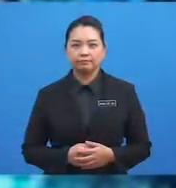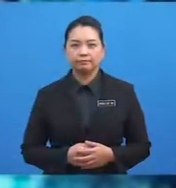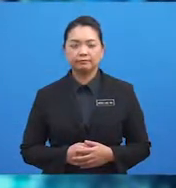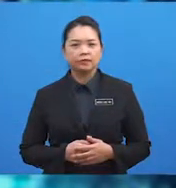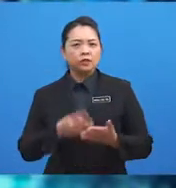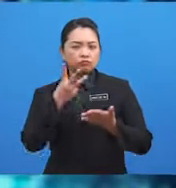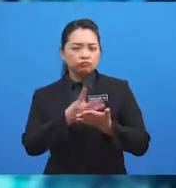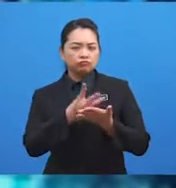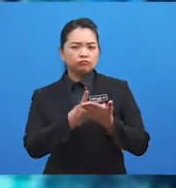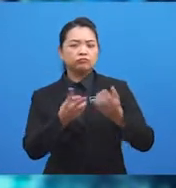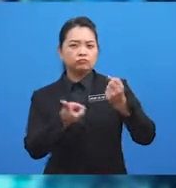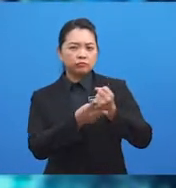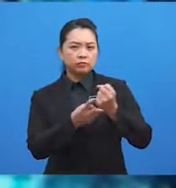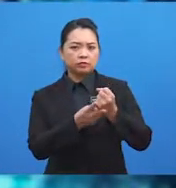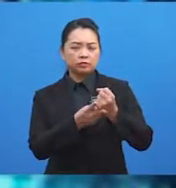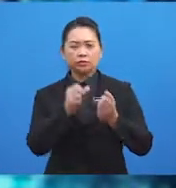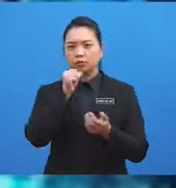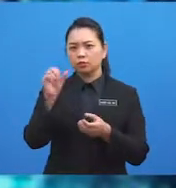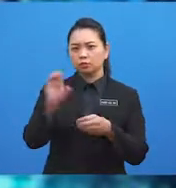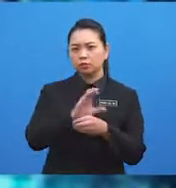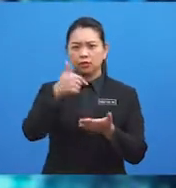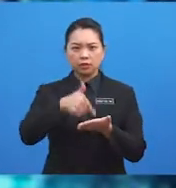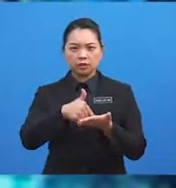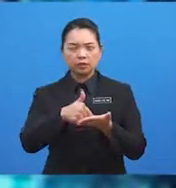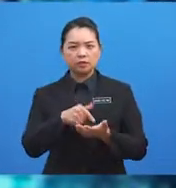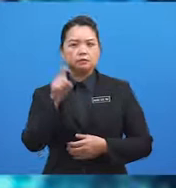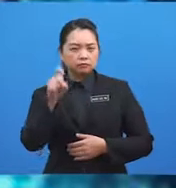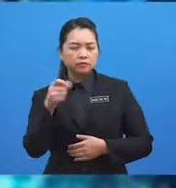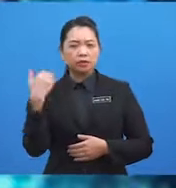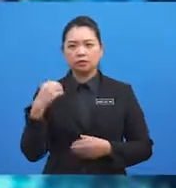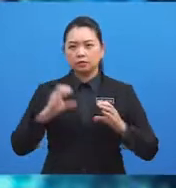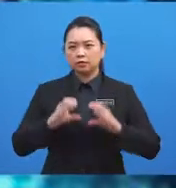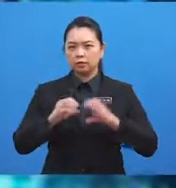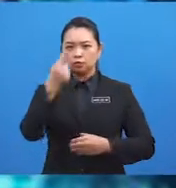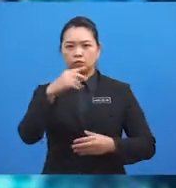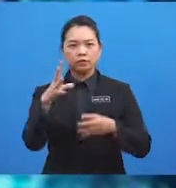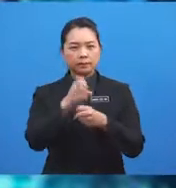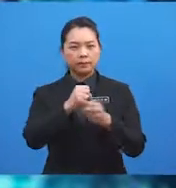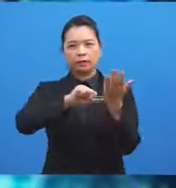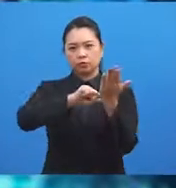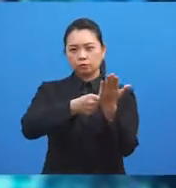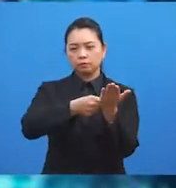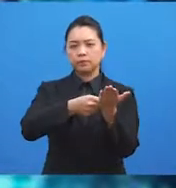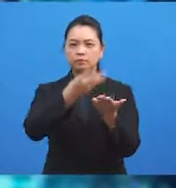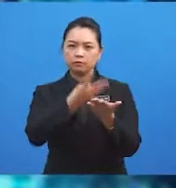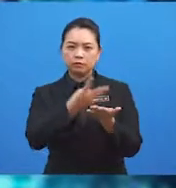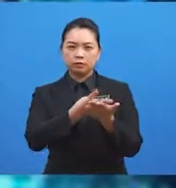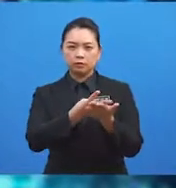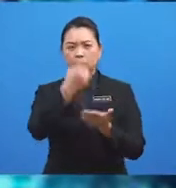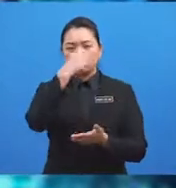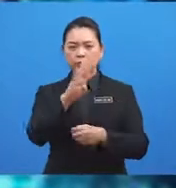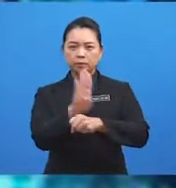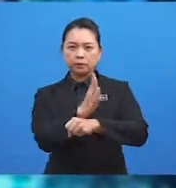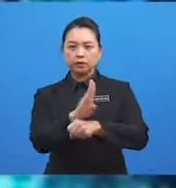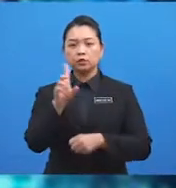Duit simpanan tak cukup lagi ni. Tentu ada cara lain untuk dapatkan sumber pembiayaan bagi